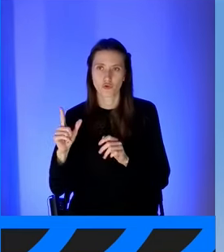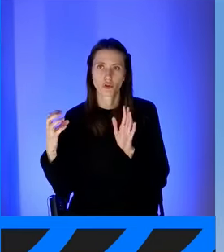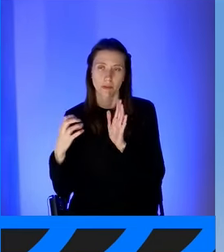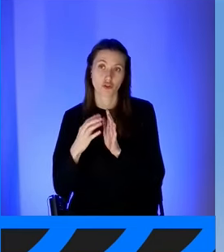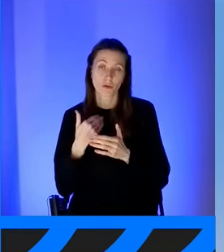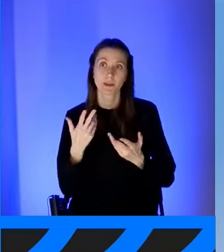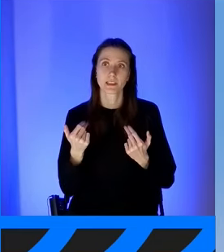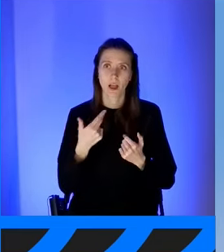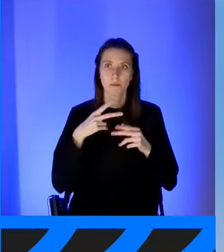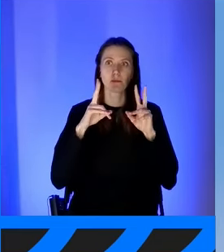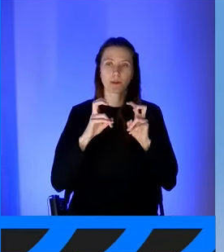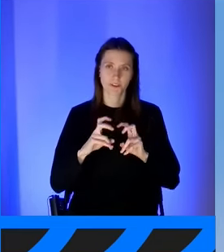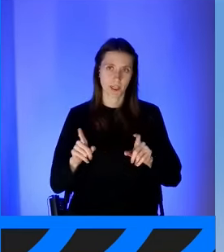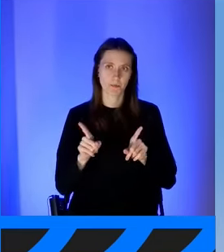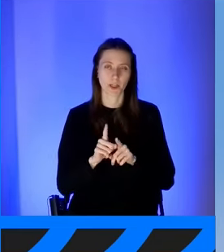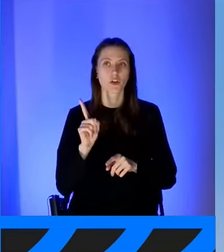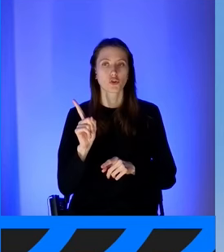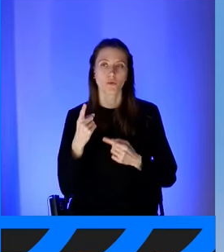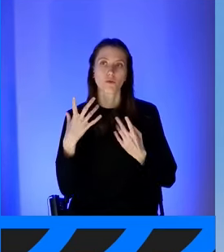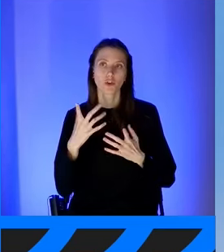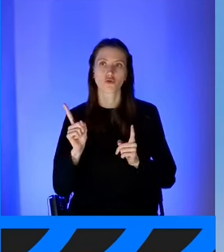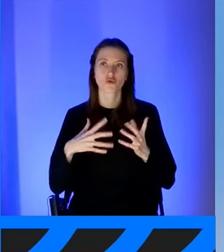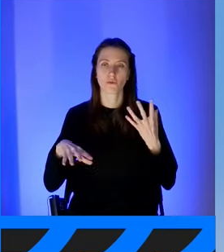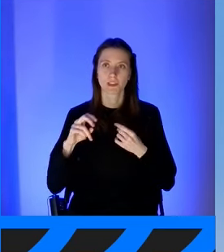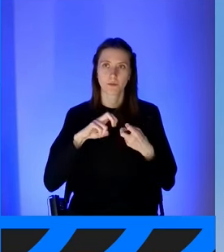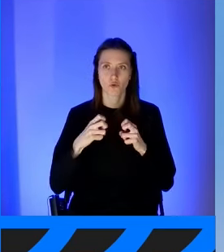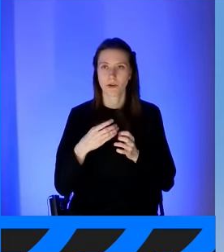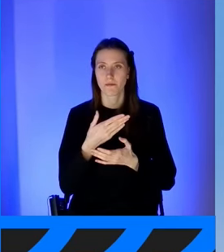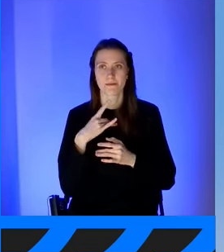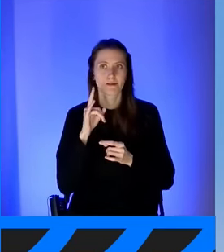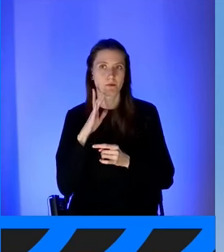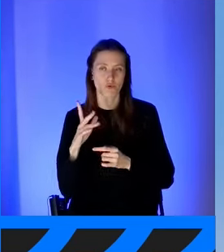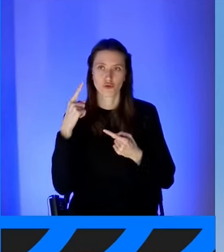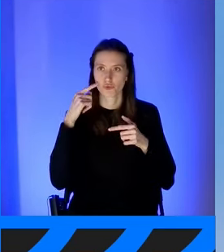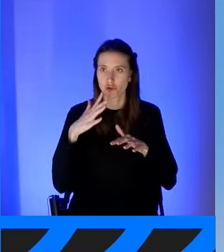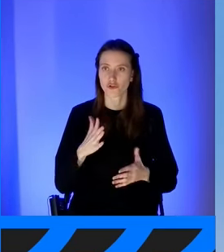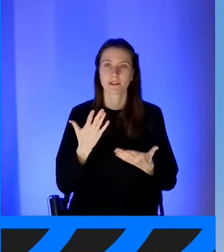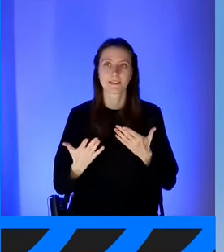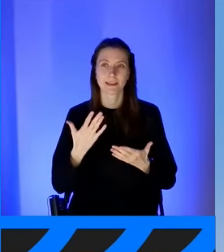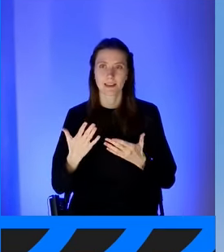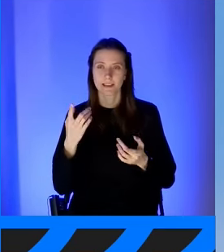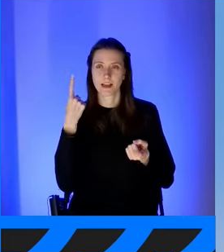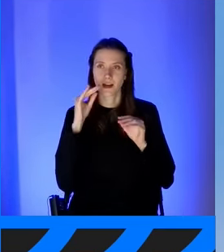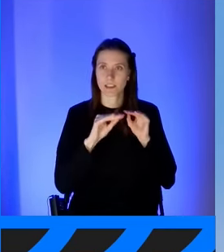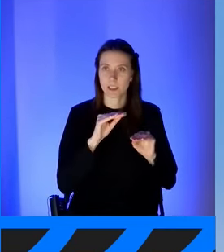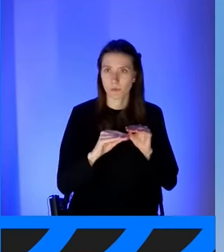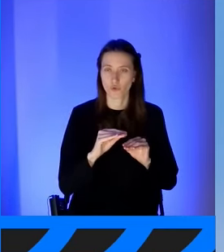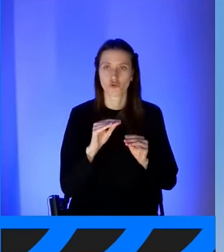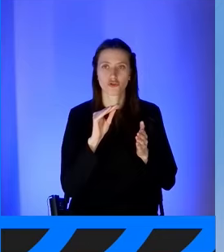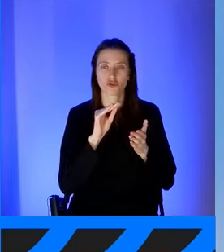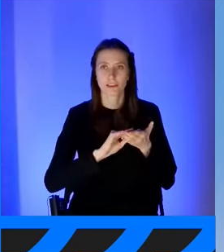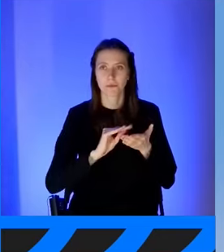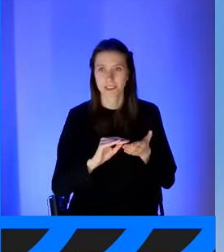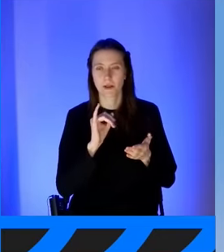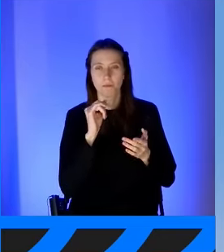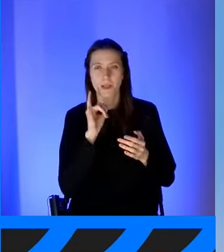инспекции проводим. Но понятно, что все проблемы мы не можем решить. То есть если разработчик написал плохой код, он будет плохо работать, как бы мы ни